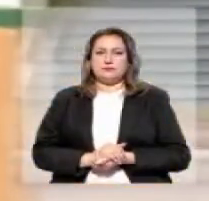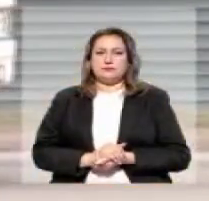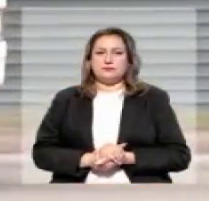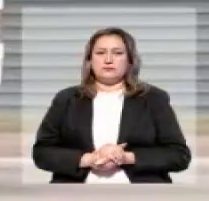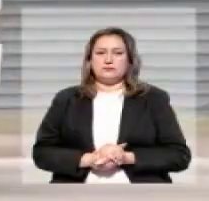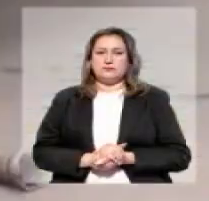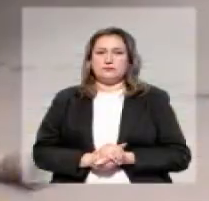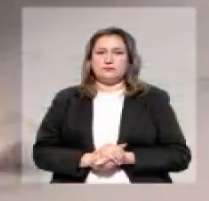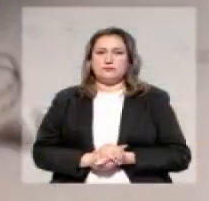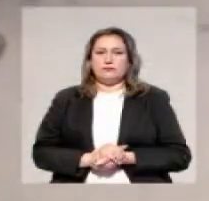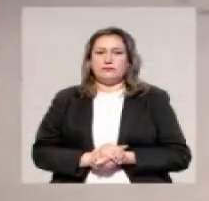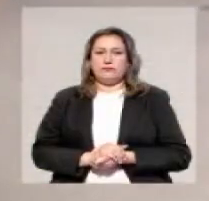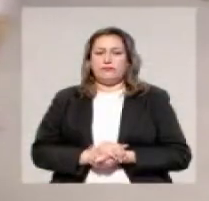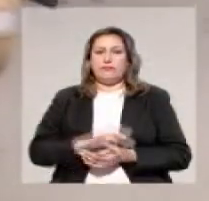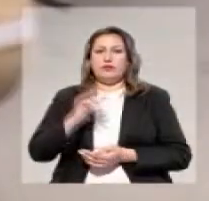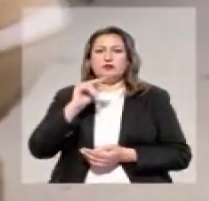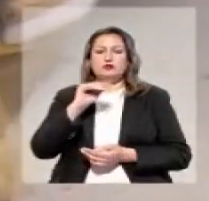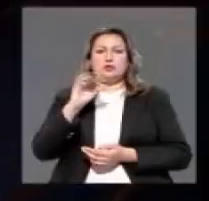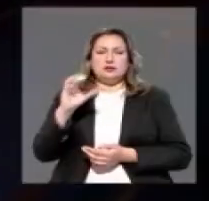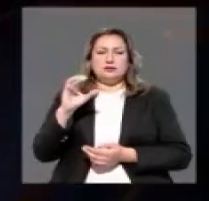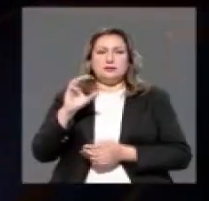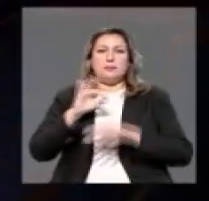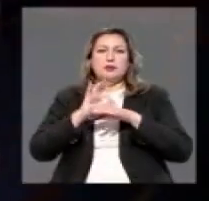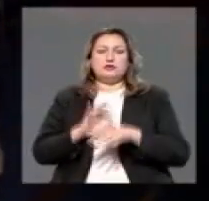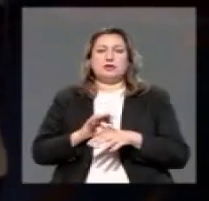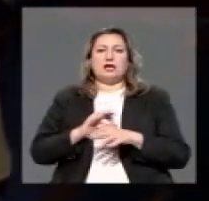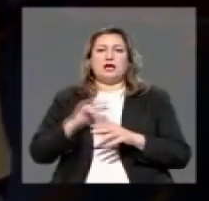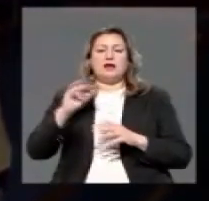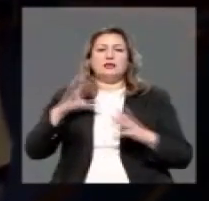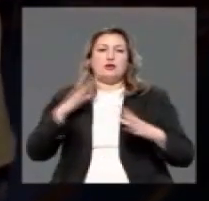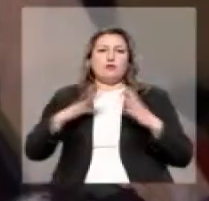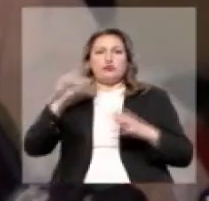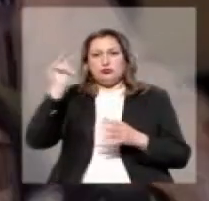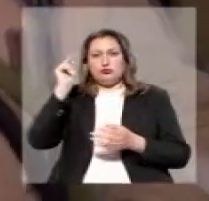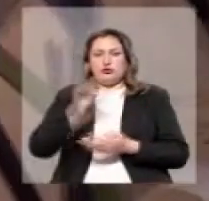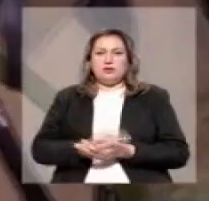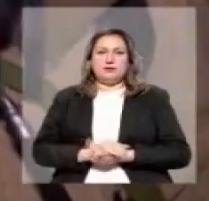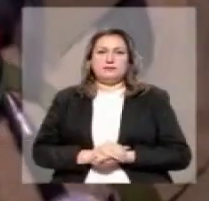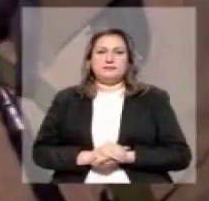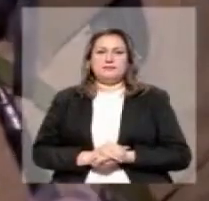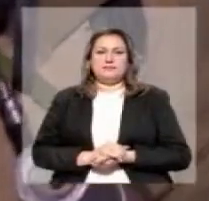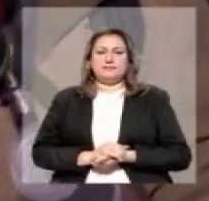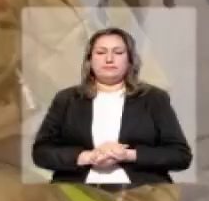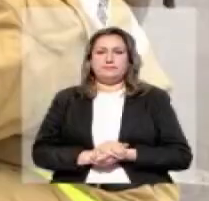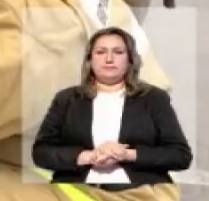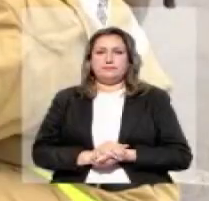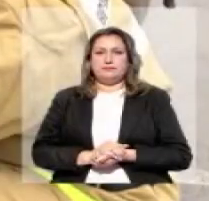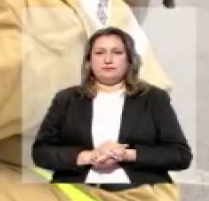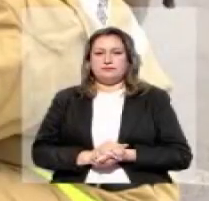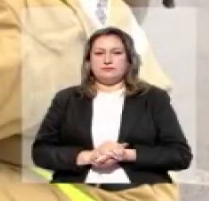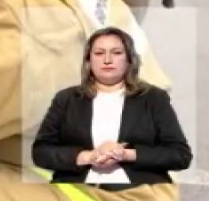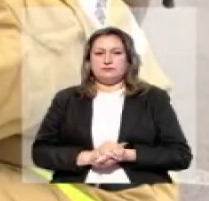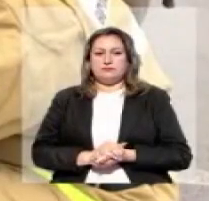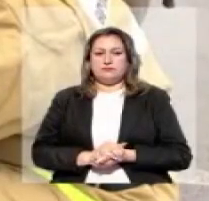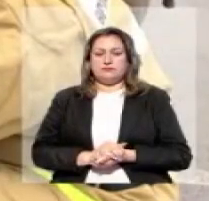Өрт бола қалған жағдайда оның алдын алуға дайындық қаншалықты? Қостанайда облыстық төтенше жағдайлар департаментінің